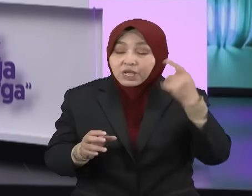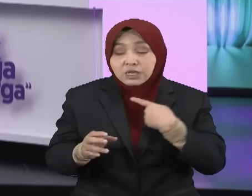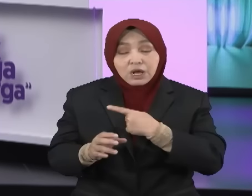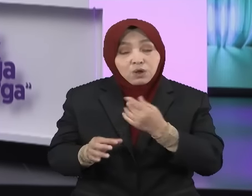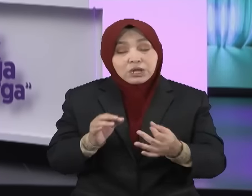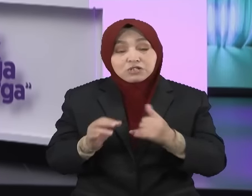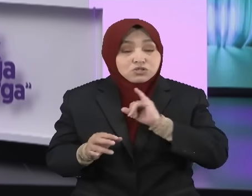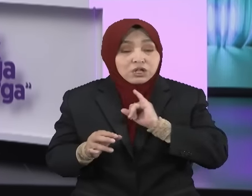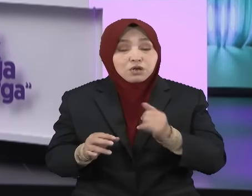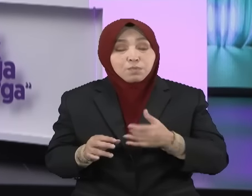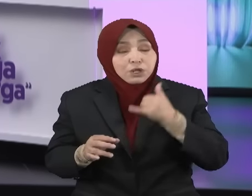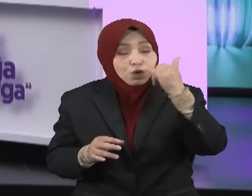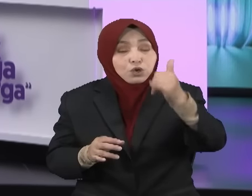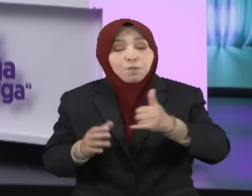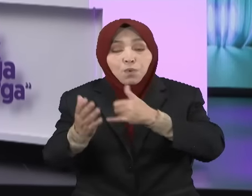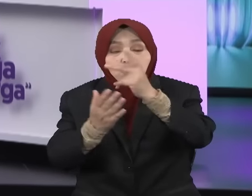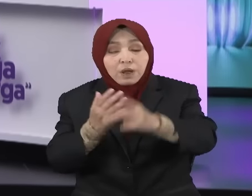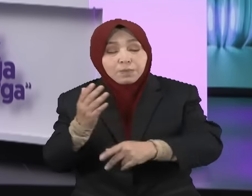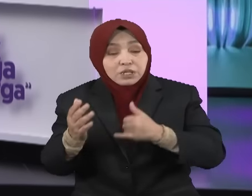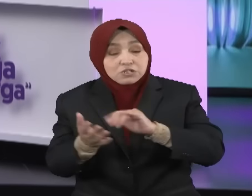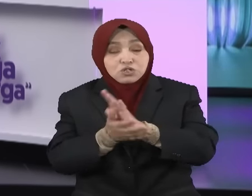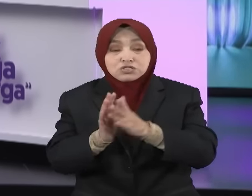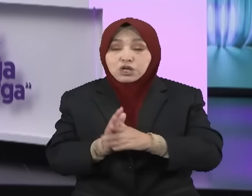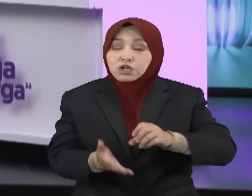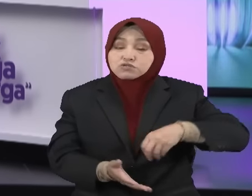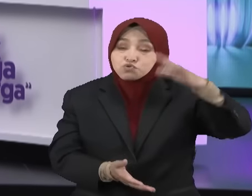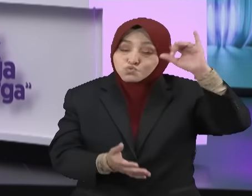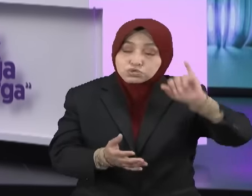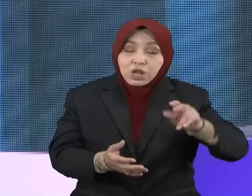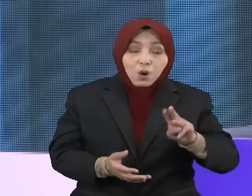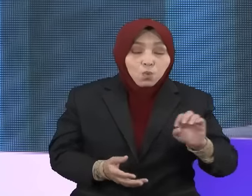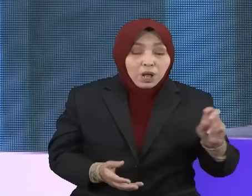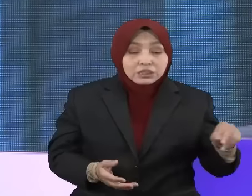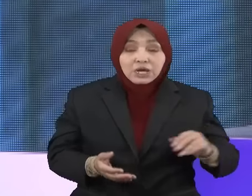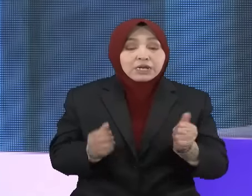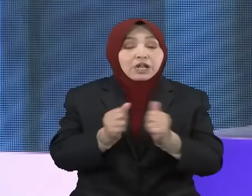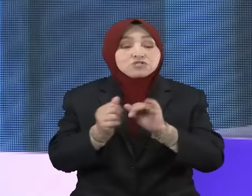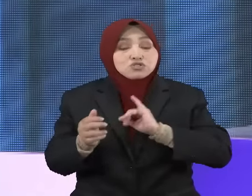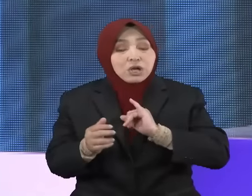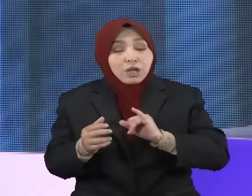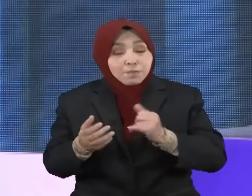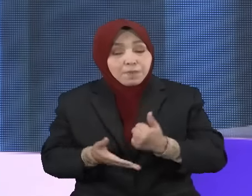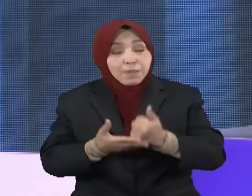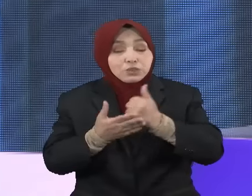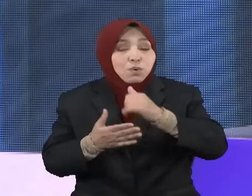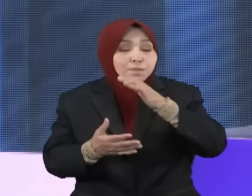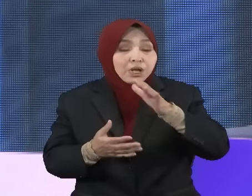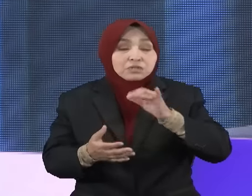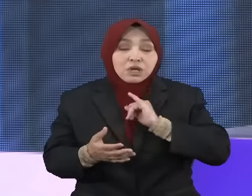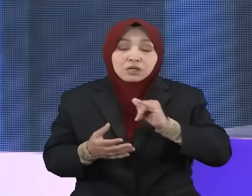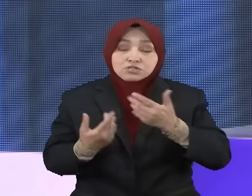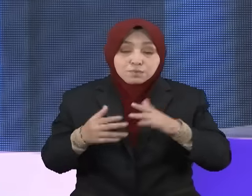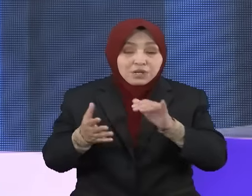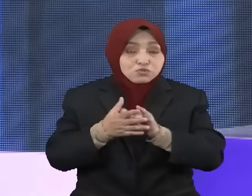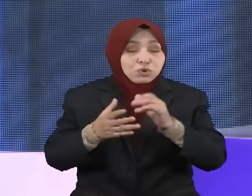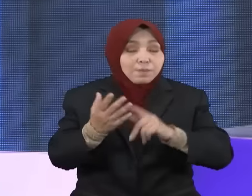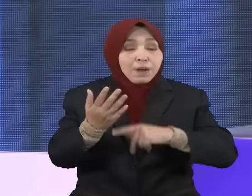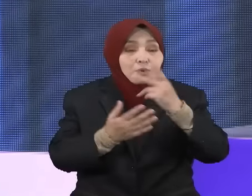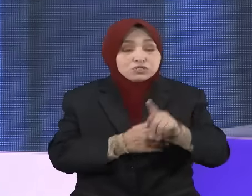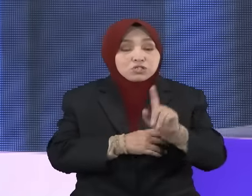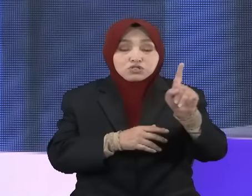kata, saya dengan saya pergi ke program ini, saya jadi jutawan, kan? Dengan saya membantu mak saya, saya selepas itu dapat projek